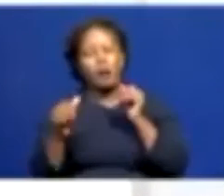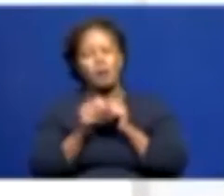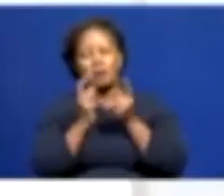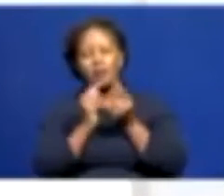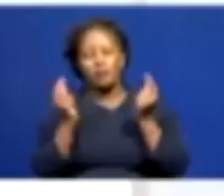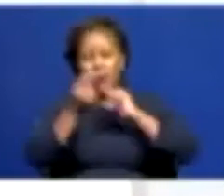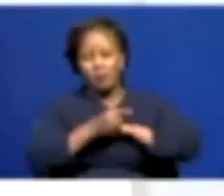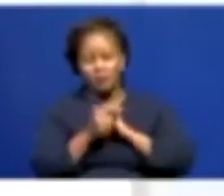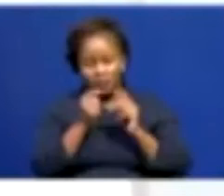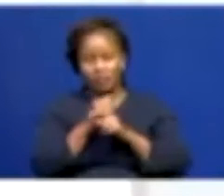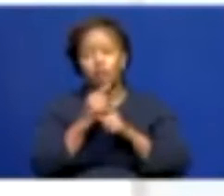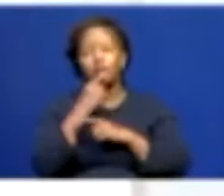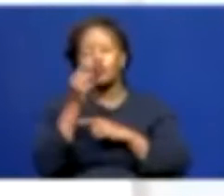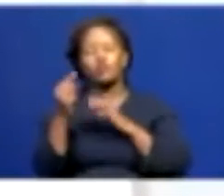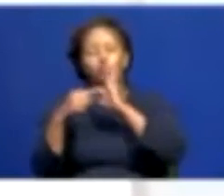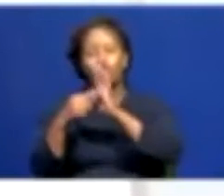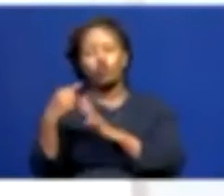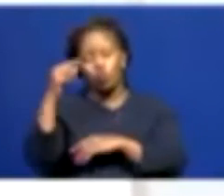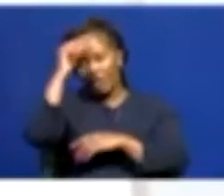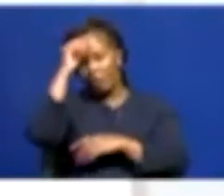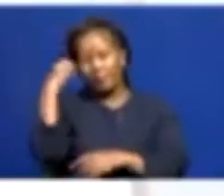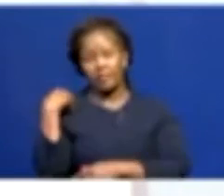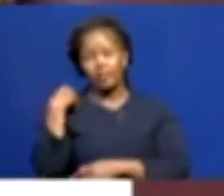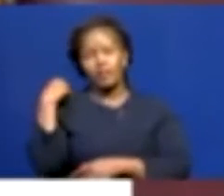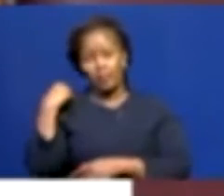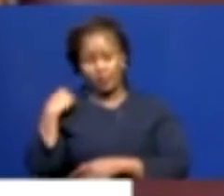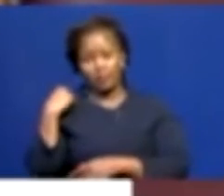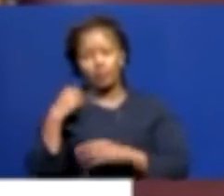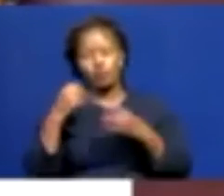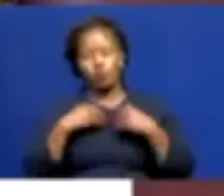nchi, ishara ya kujitolea kwa serikali ya Kenya katika kustawisha